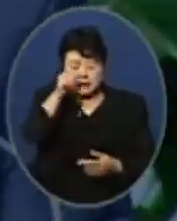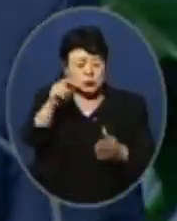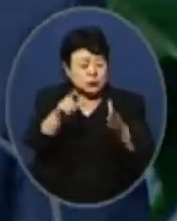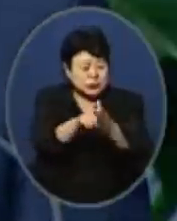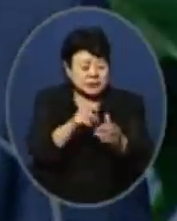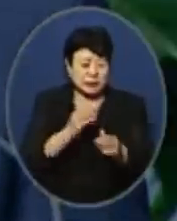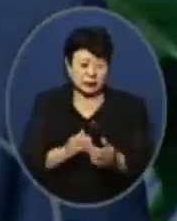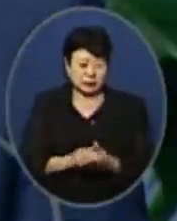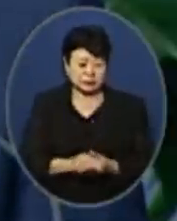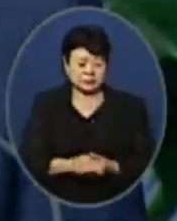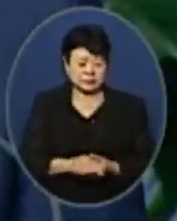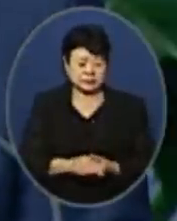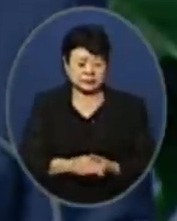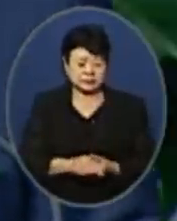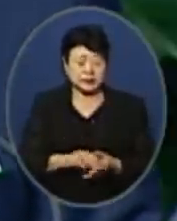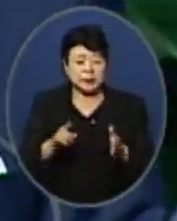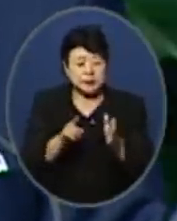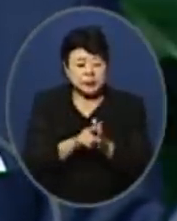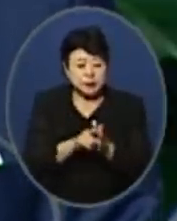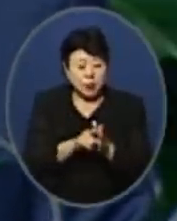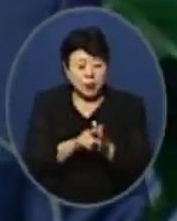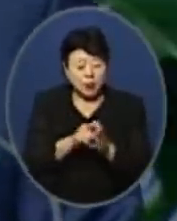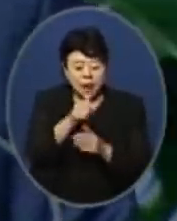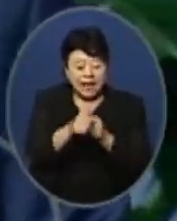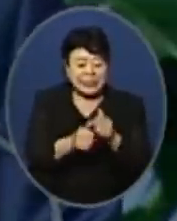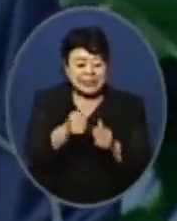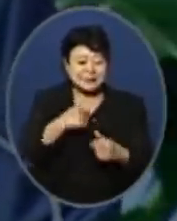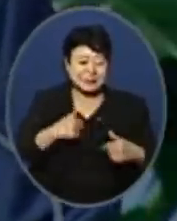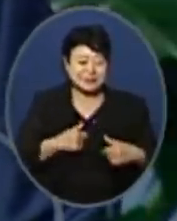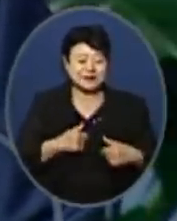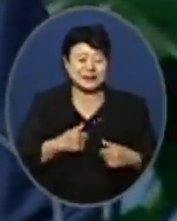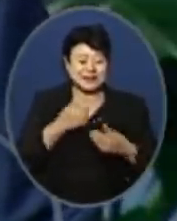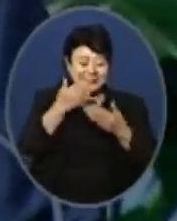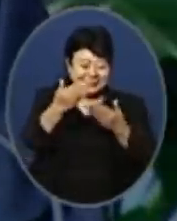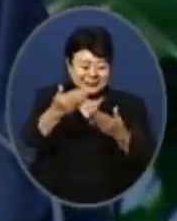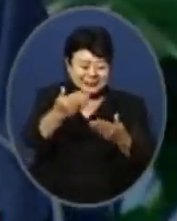장로님들 믿으세요. 믿음으로